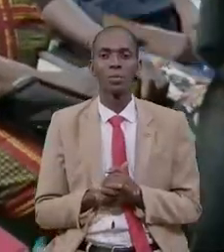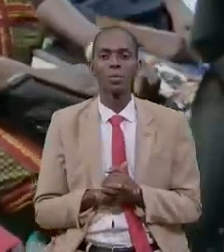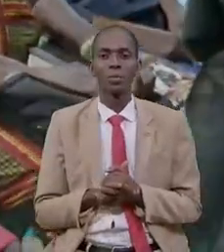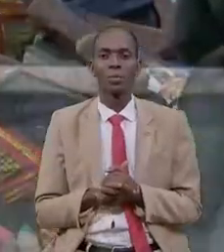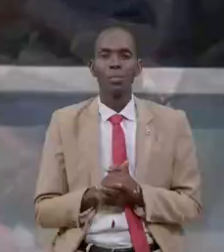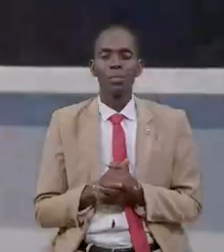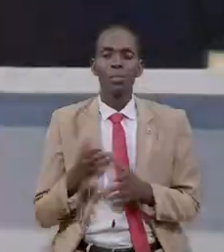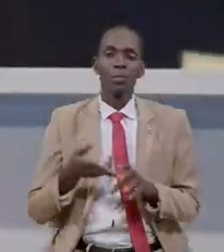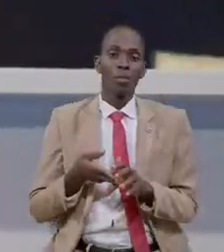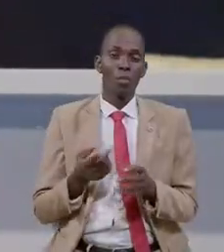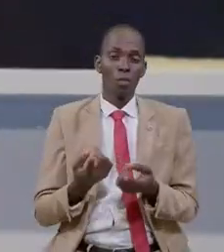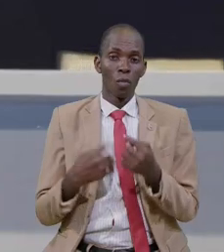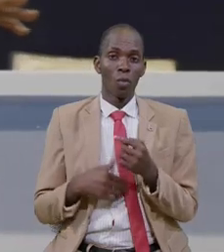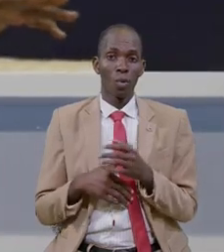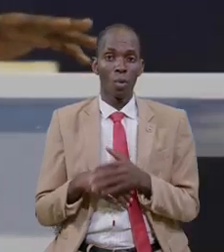Sors.